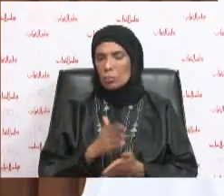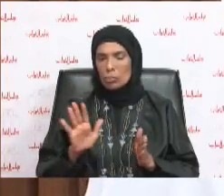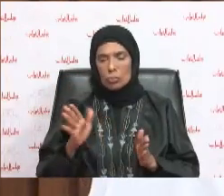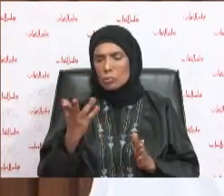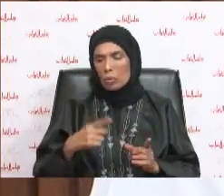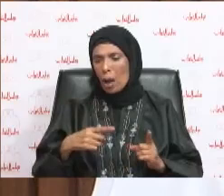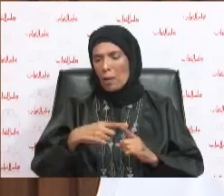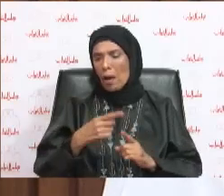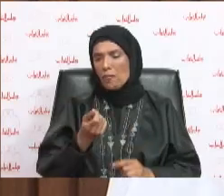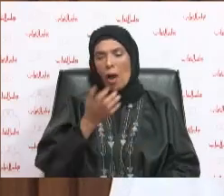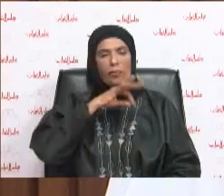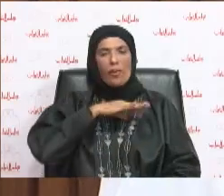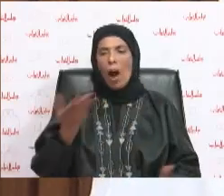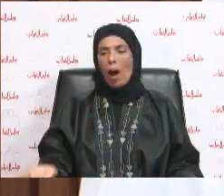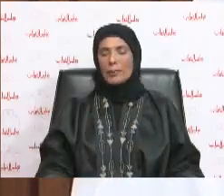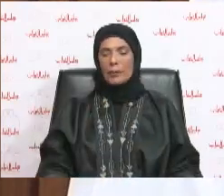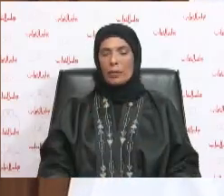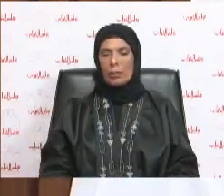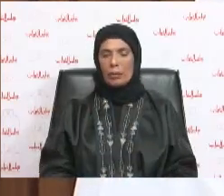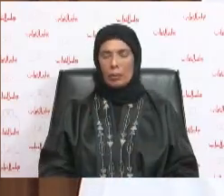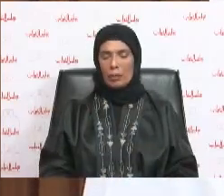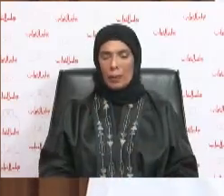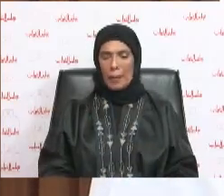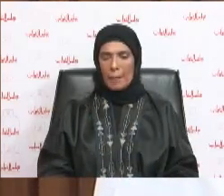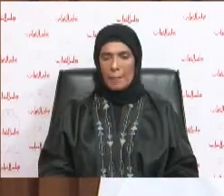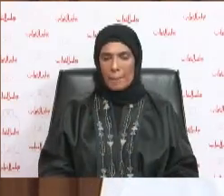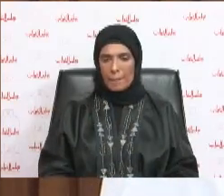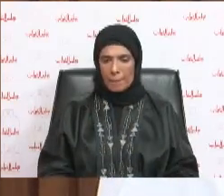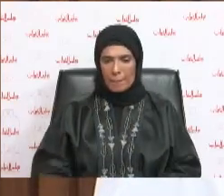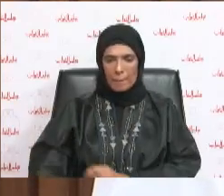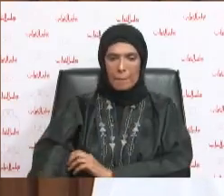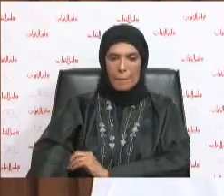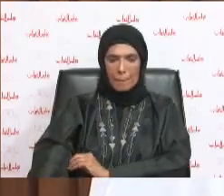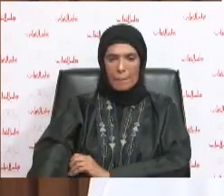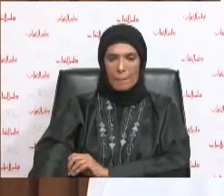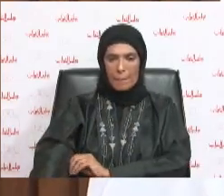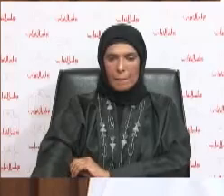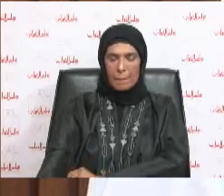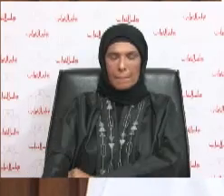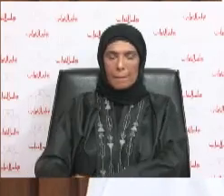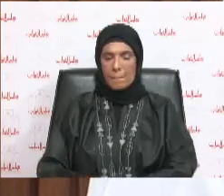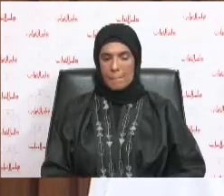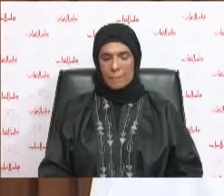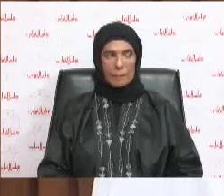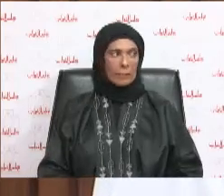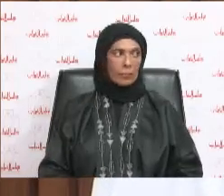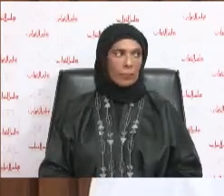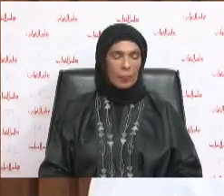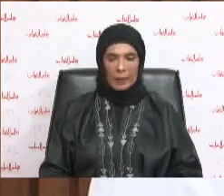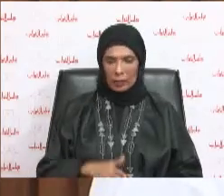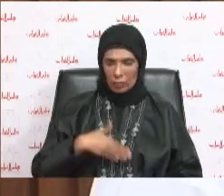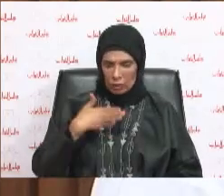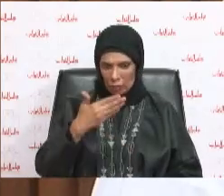شنو المردود من هذه الأرقام؟ نتمنى